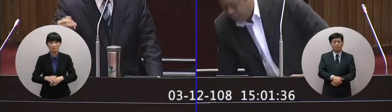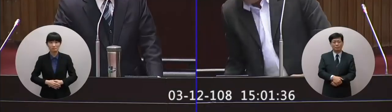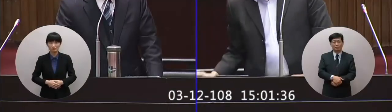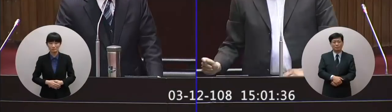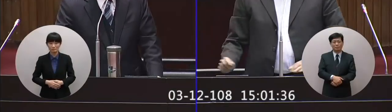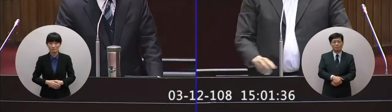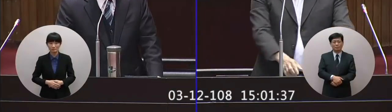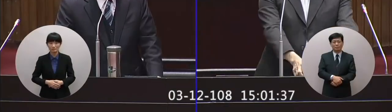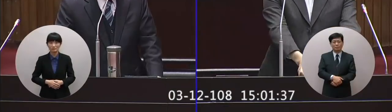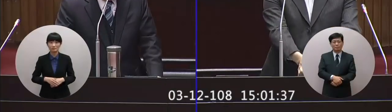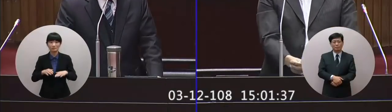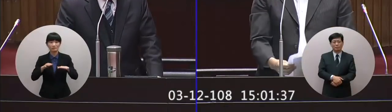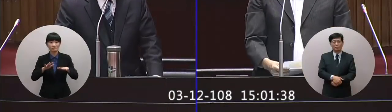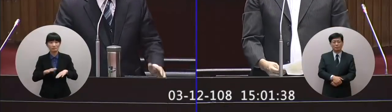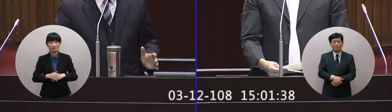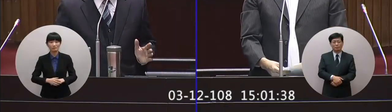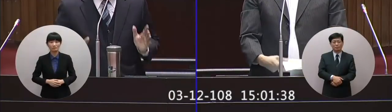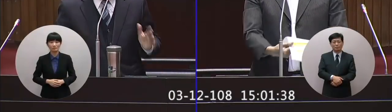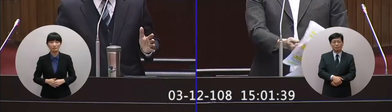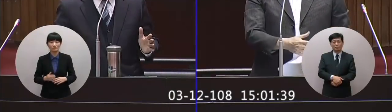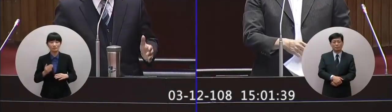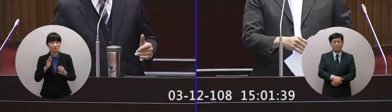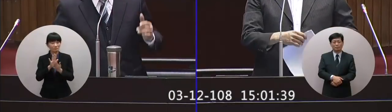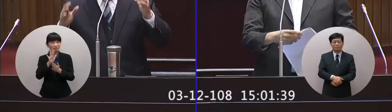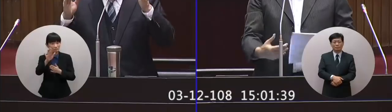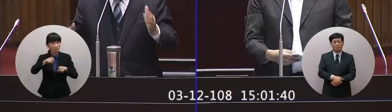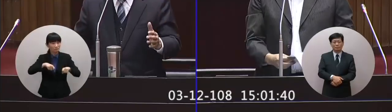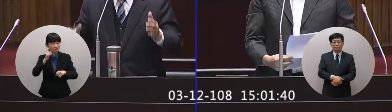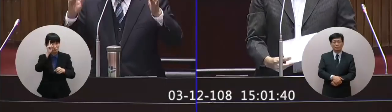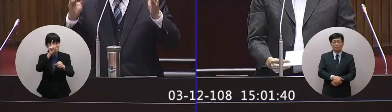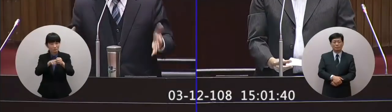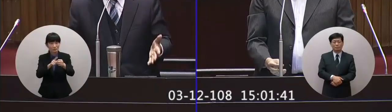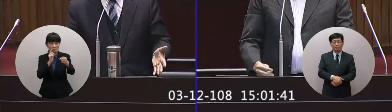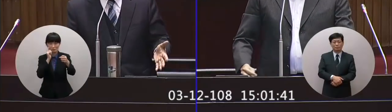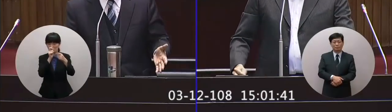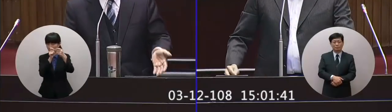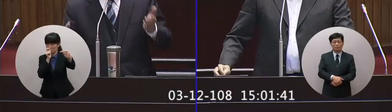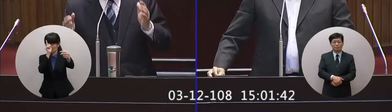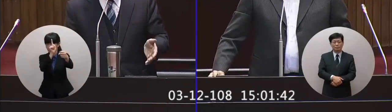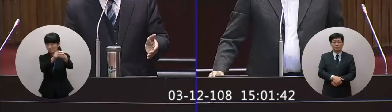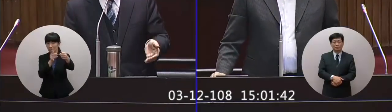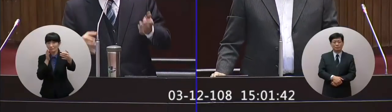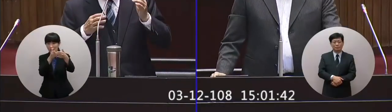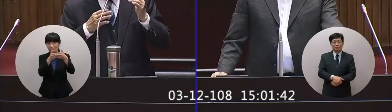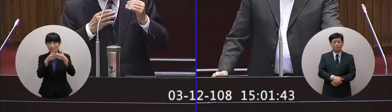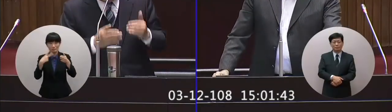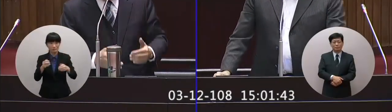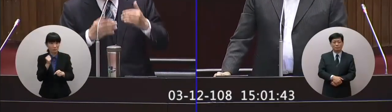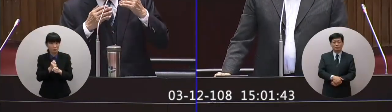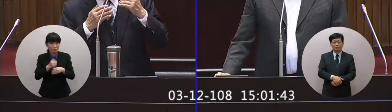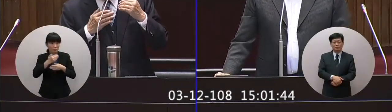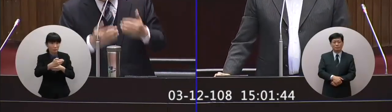人无远虑，必有近忧，所以规划要放远放大，执行